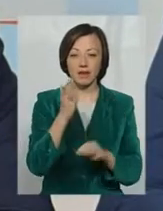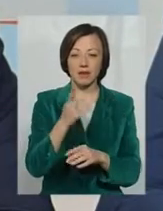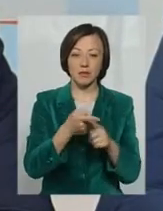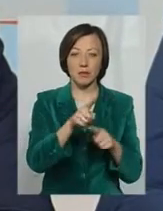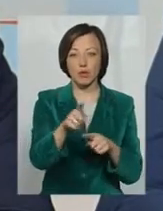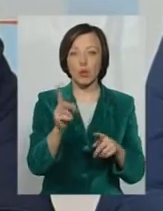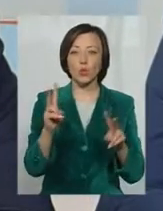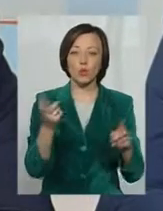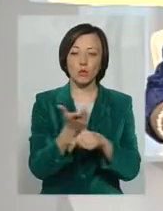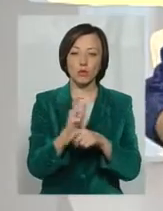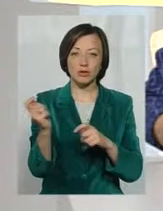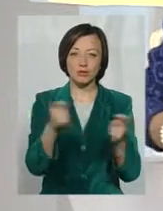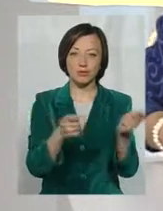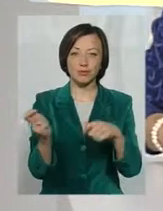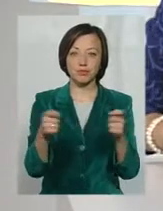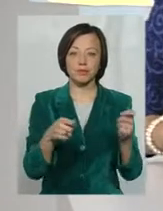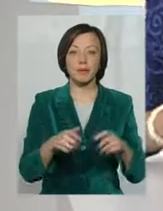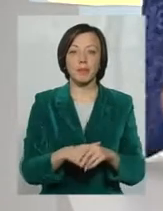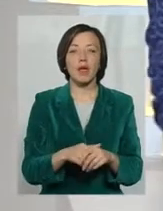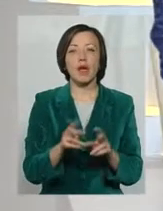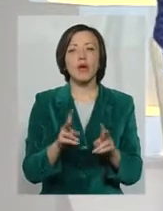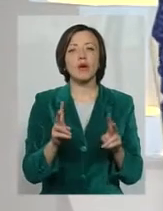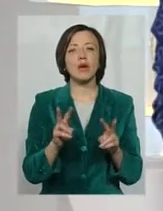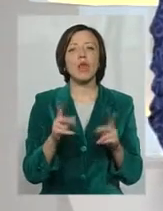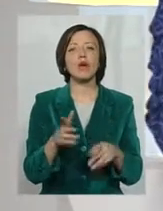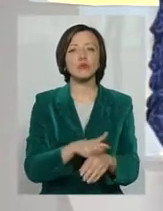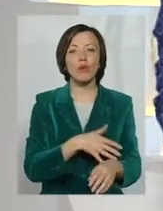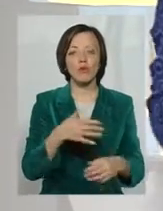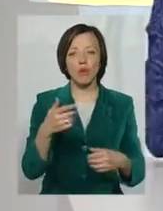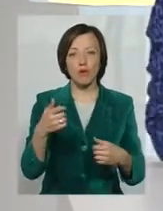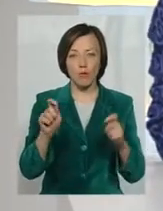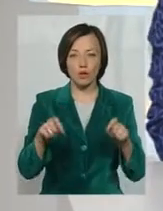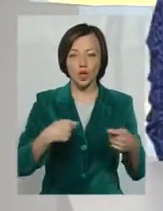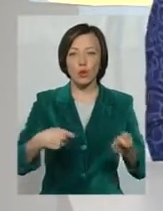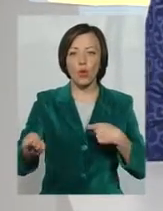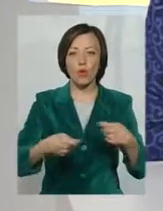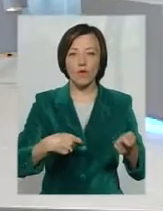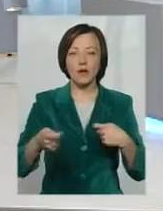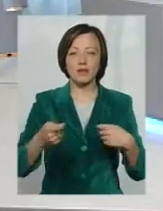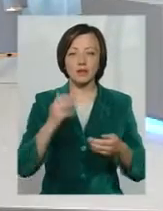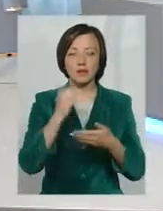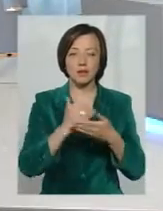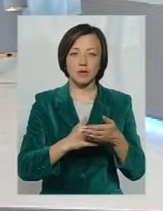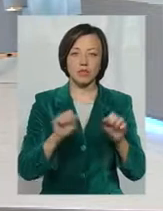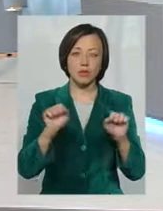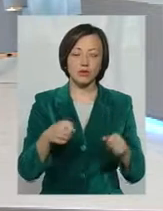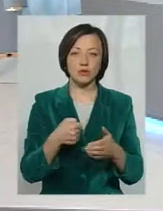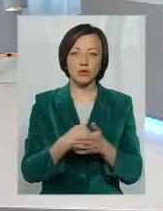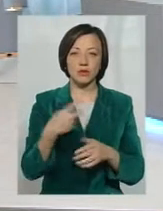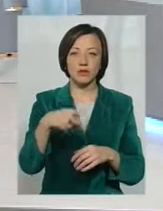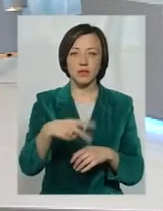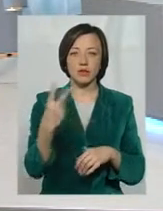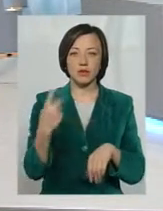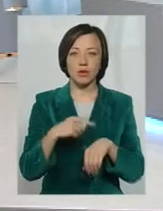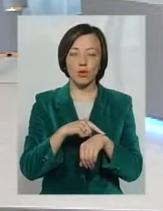учасникам електронних торгів. Як довго можуть торгуватися? Скажімо так, рейтинг, найдовші торги? Торгуватися можуть до